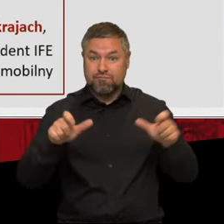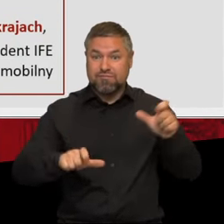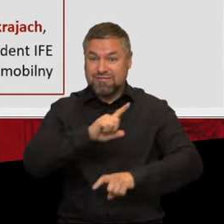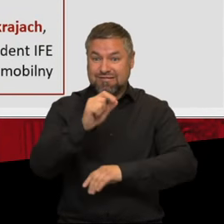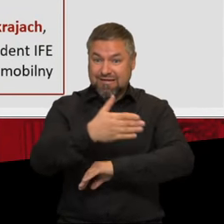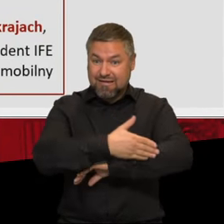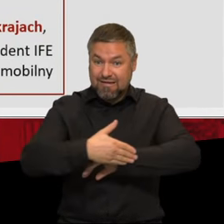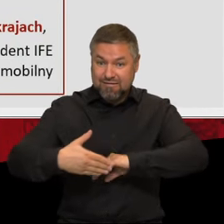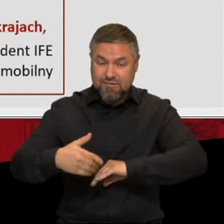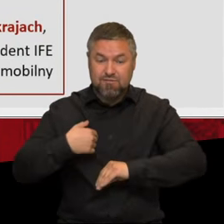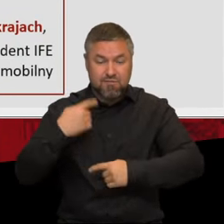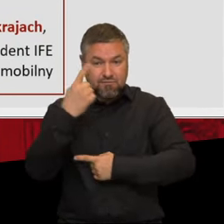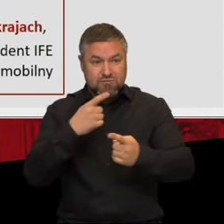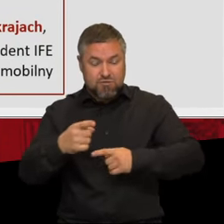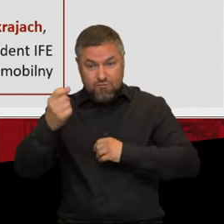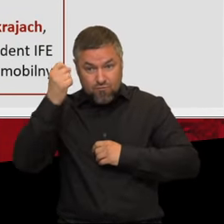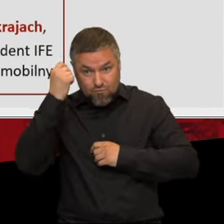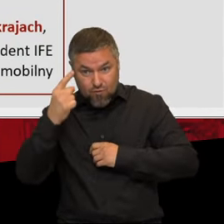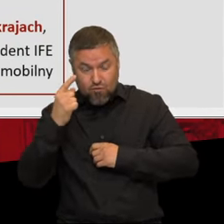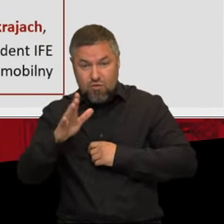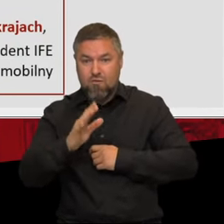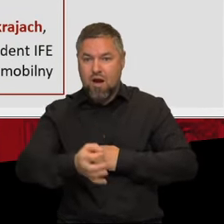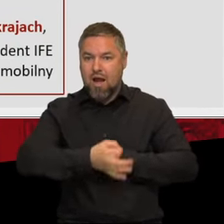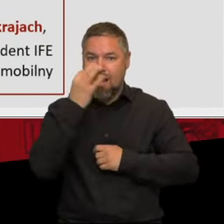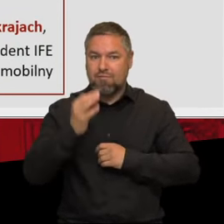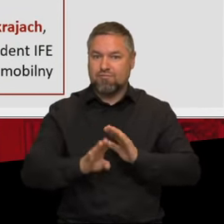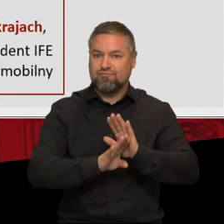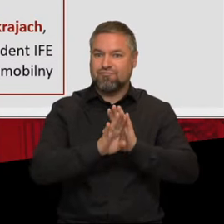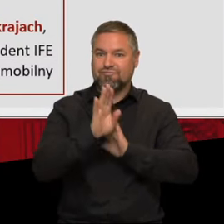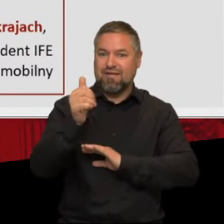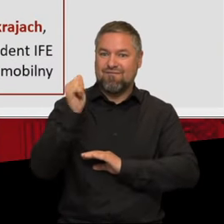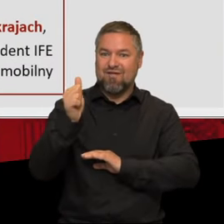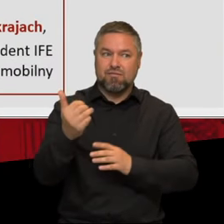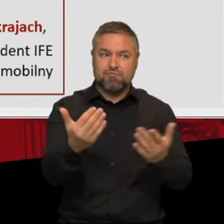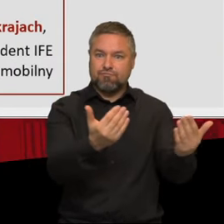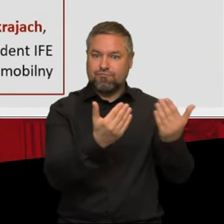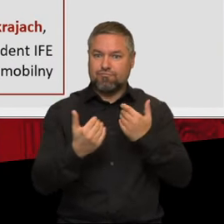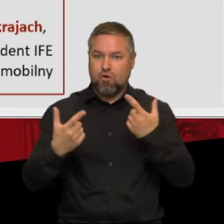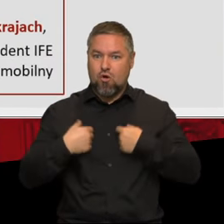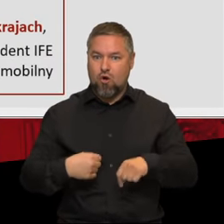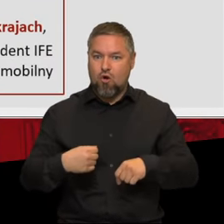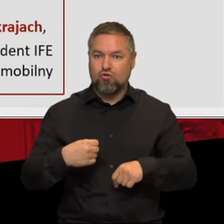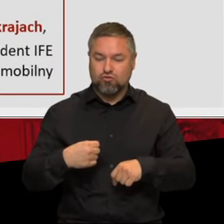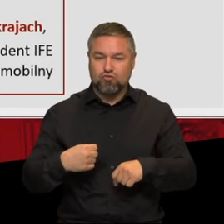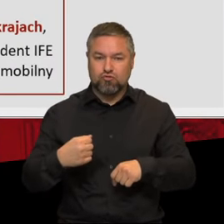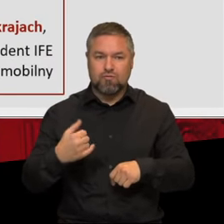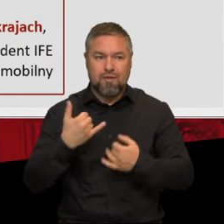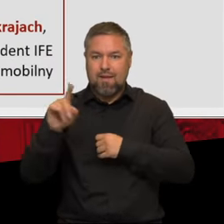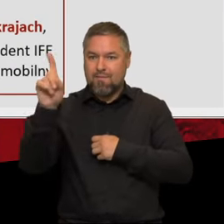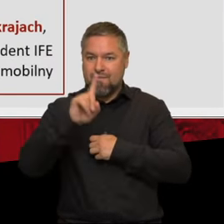zagranicy. Liczymy, że ta inicjatywa znacząco usprawni proces kwalifikacji cudzoziemców na naszą uczelnię.